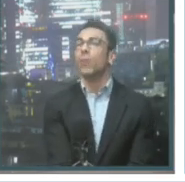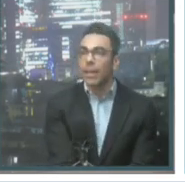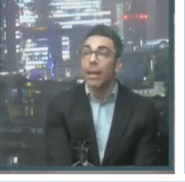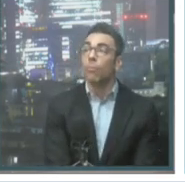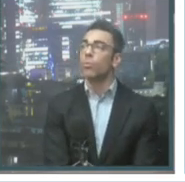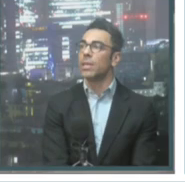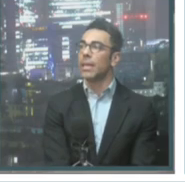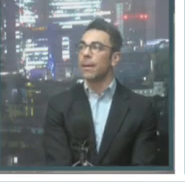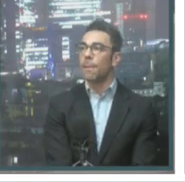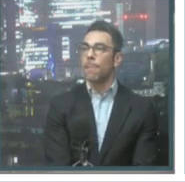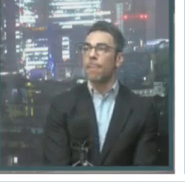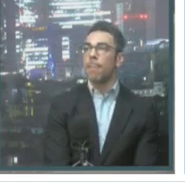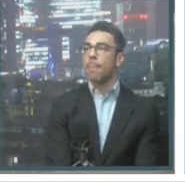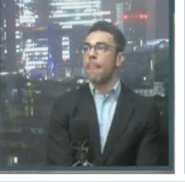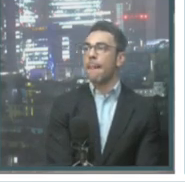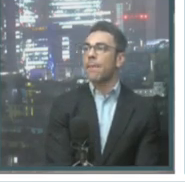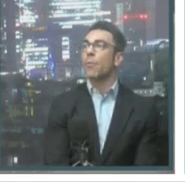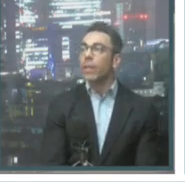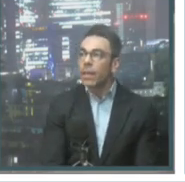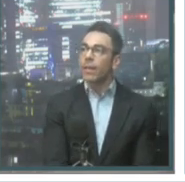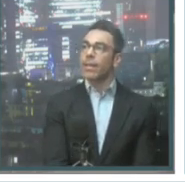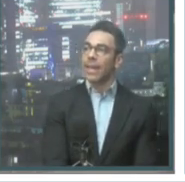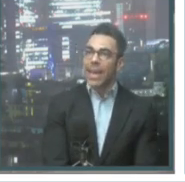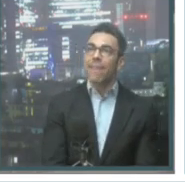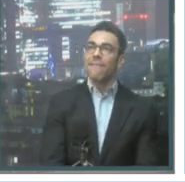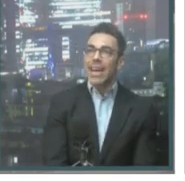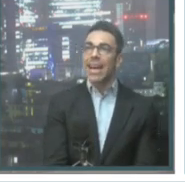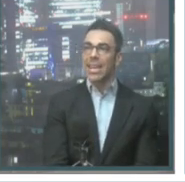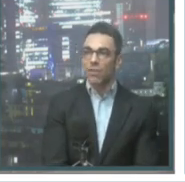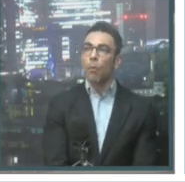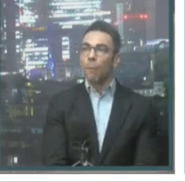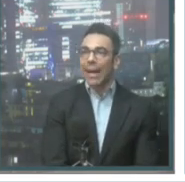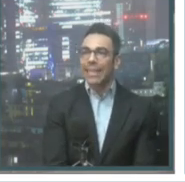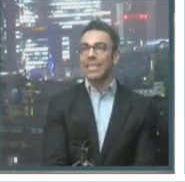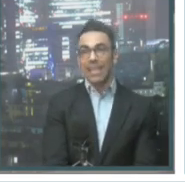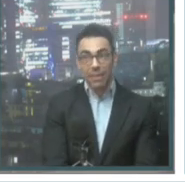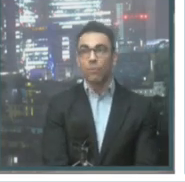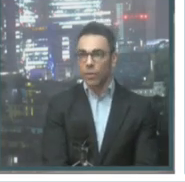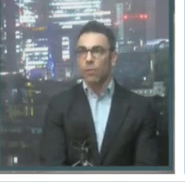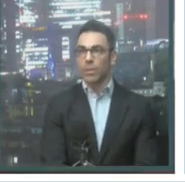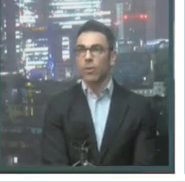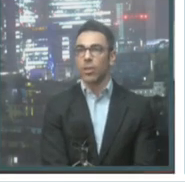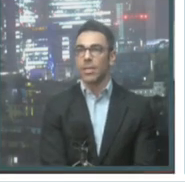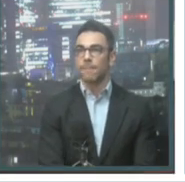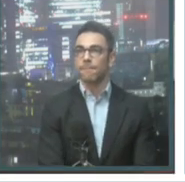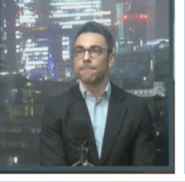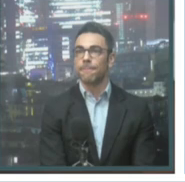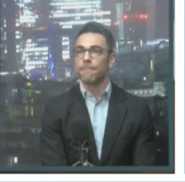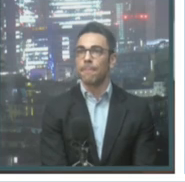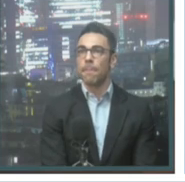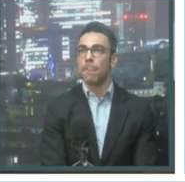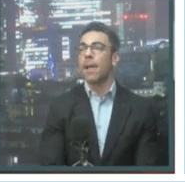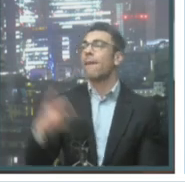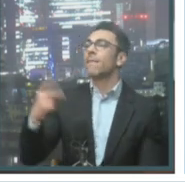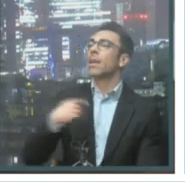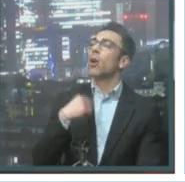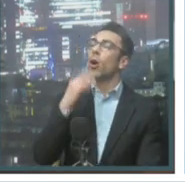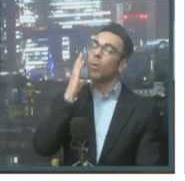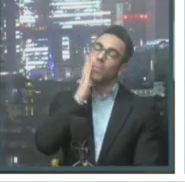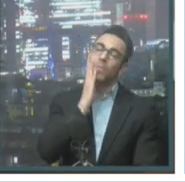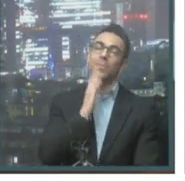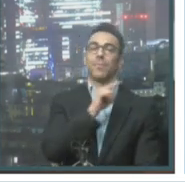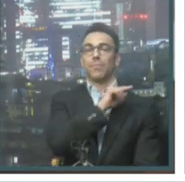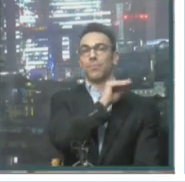televisione della musica devi dire che venga sviluppata sia diffusa questa cosa è davvero vi invito ad andare a